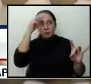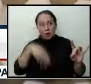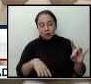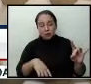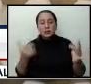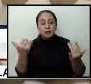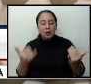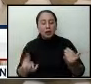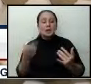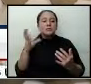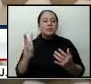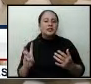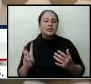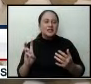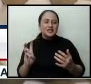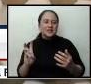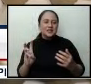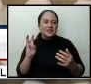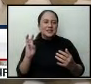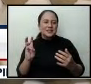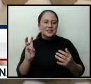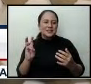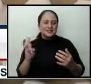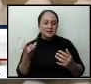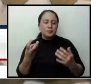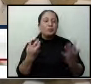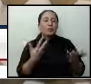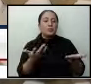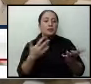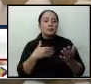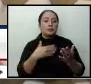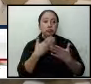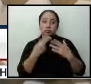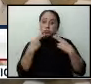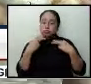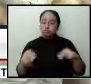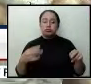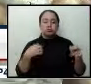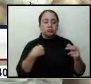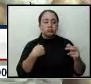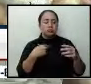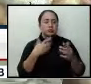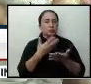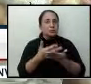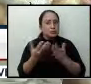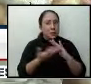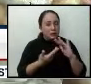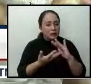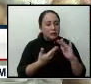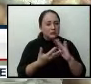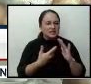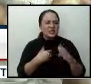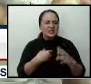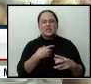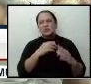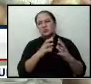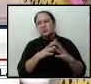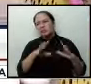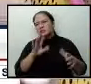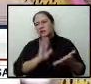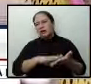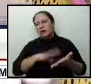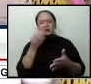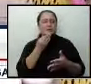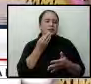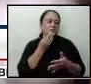piso ang presyo ng medium size. Good news ito para sa mga mamimili na bugbog na sa mahal na presyo ng pagkain.